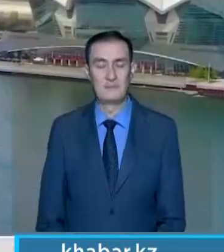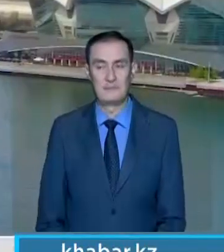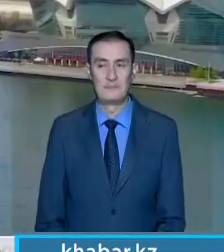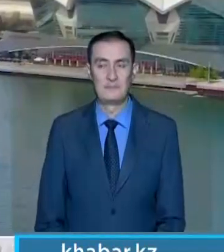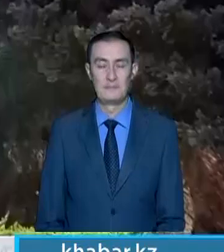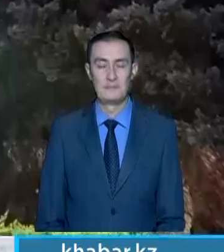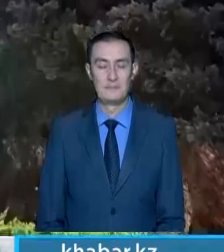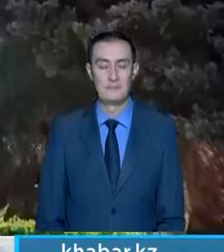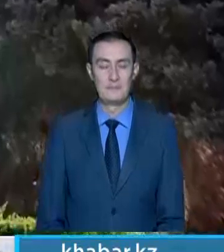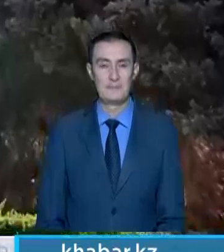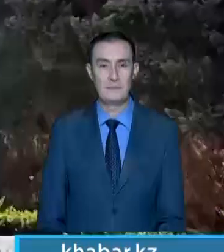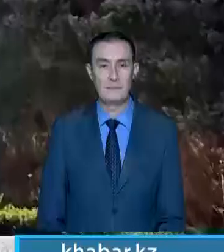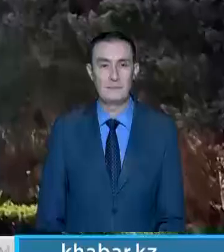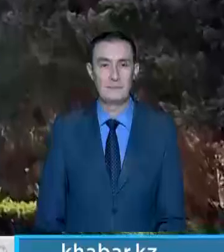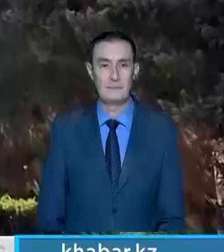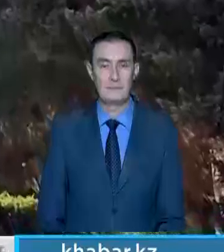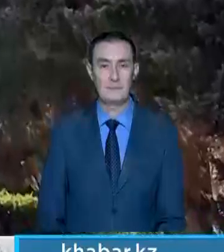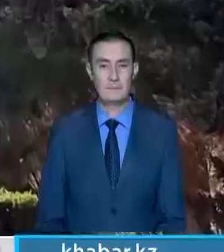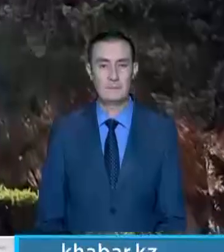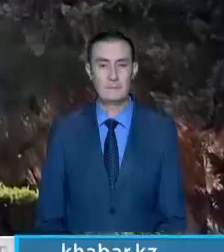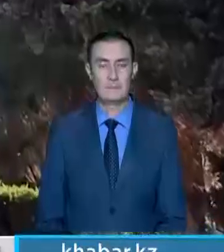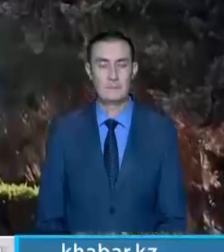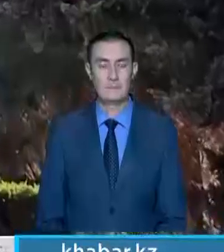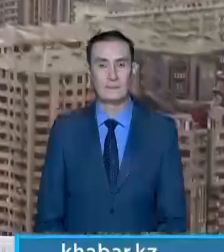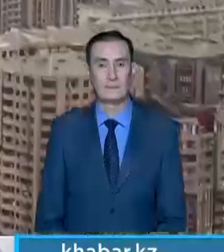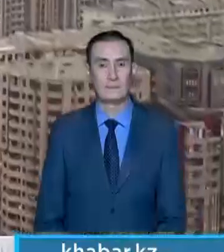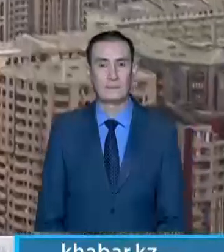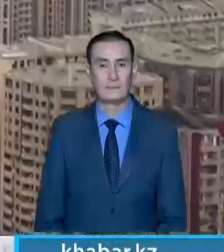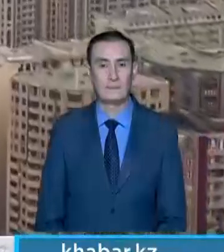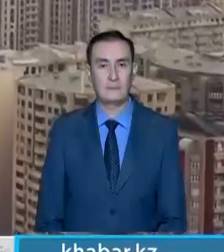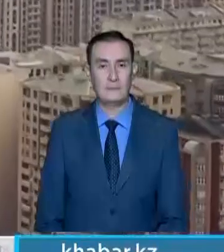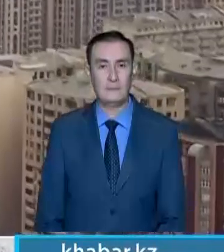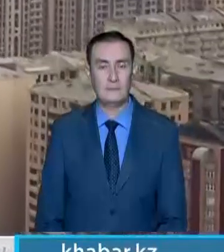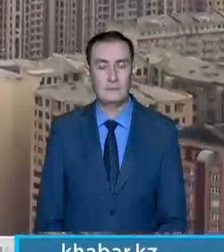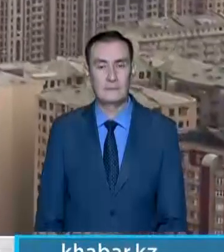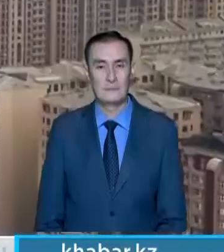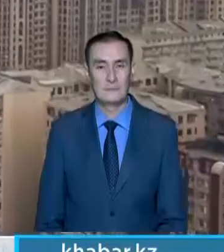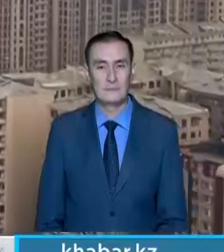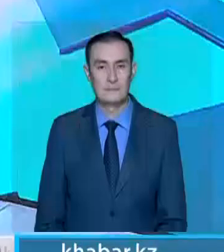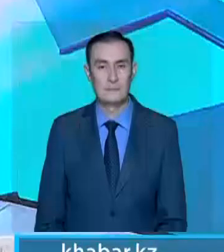Еділ Ермекбаев, Бахытбек Нуртаев при поддержке телерадиокомплекса президента. Баку.